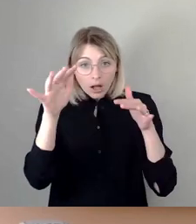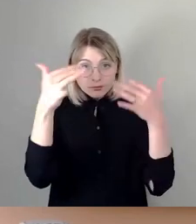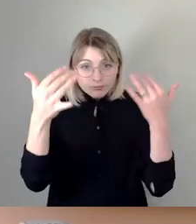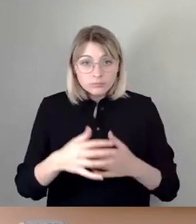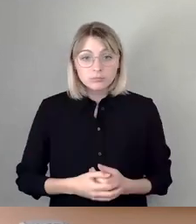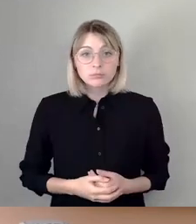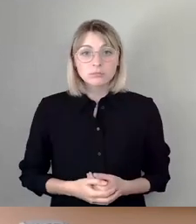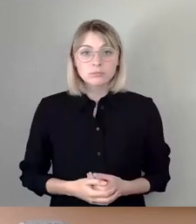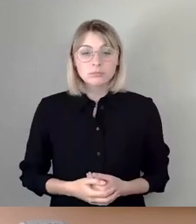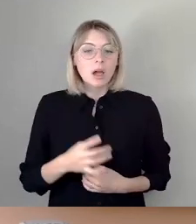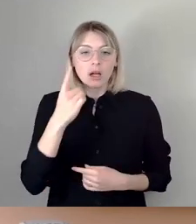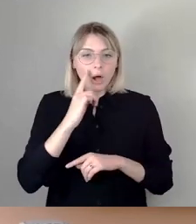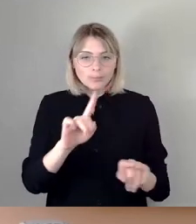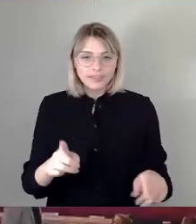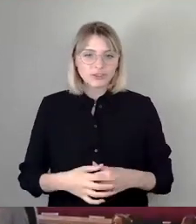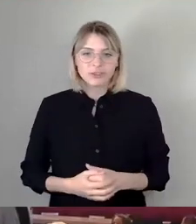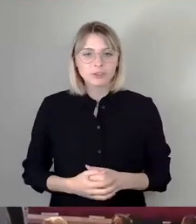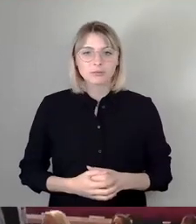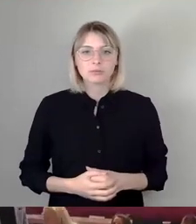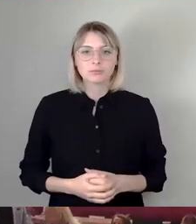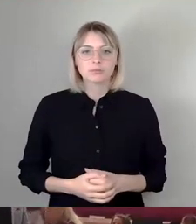Das scheint mir nie so.